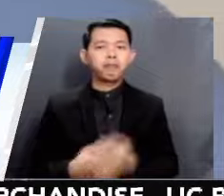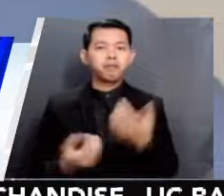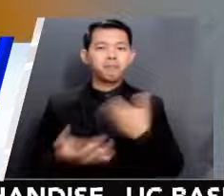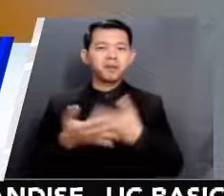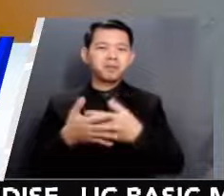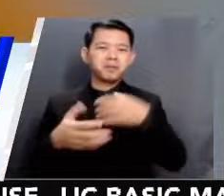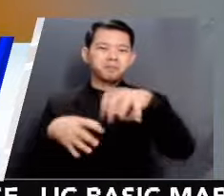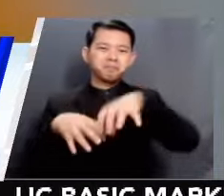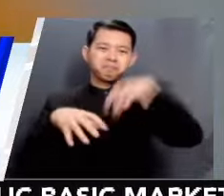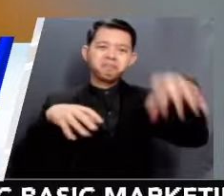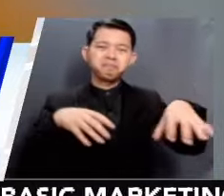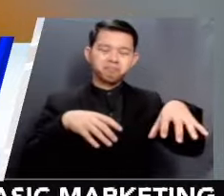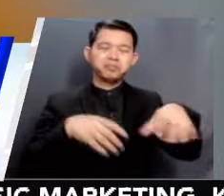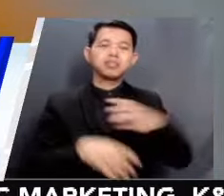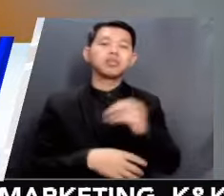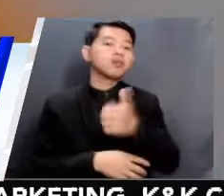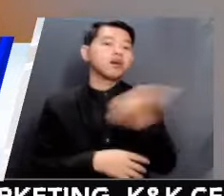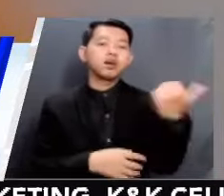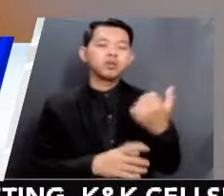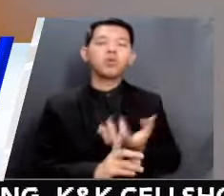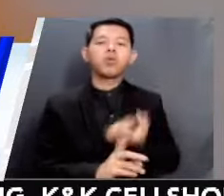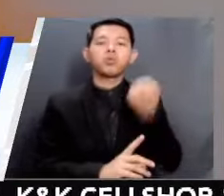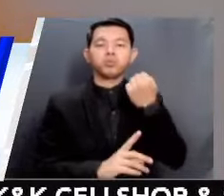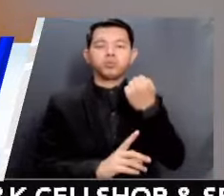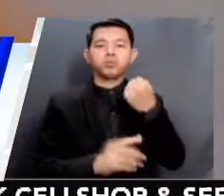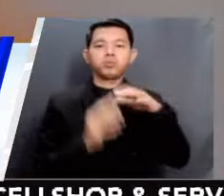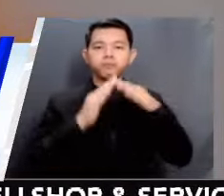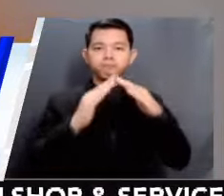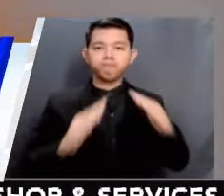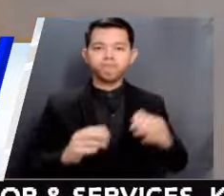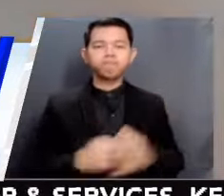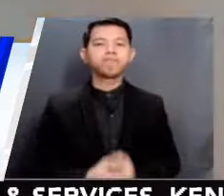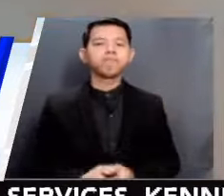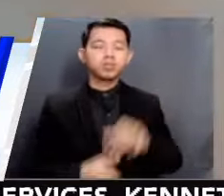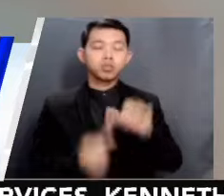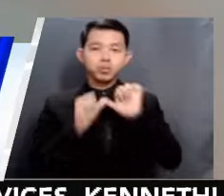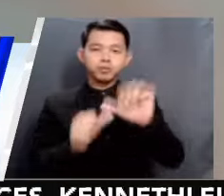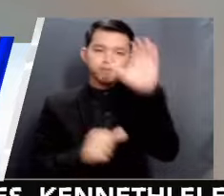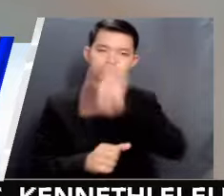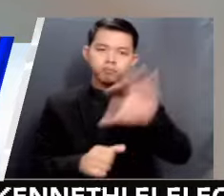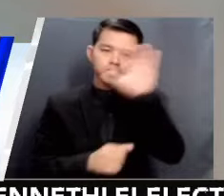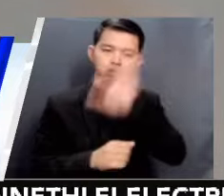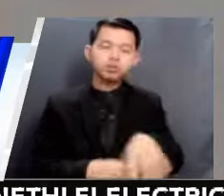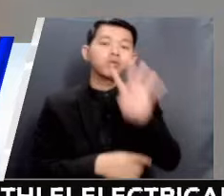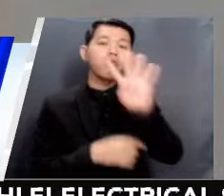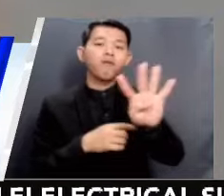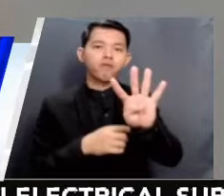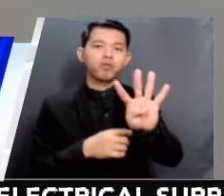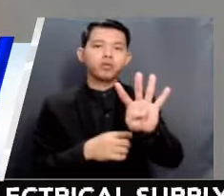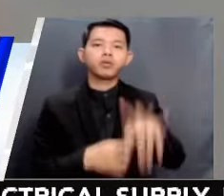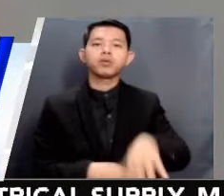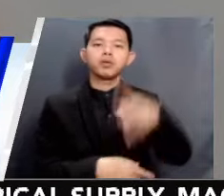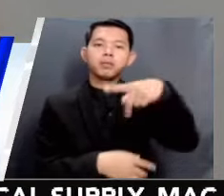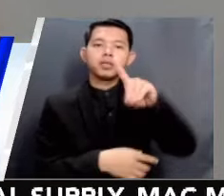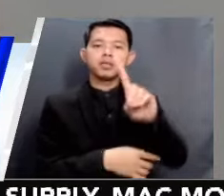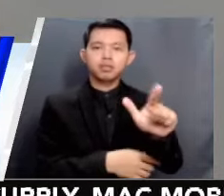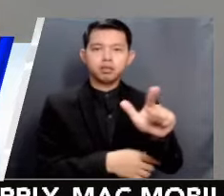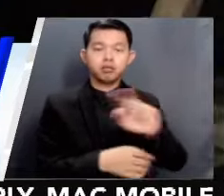nila. Patuloy ang manhunt operations para mahanap ang 4 na iba pang PDL. Lahat sila may kaso may kinalaman sa ilegal na